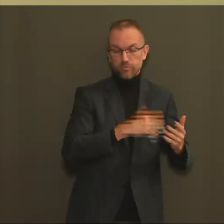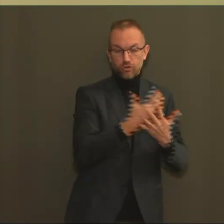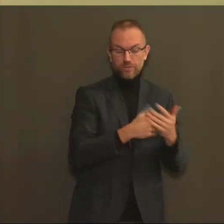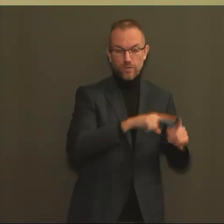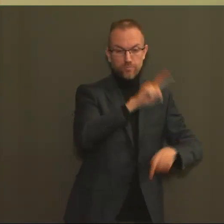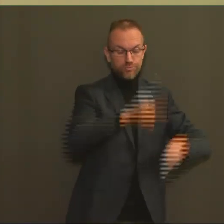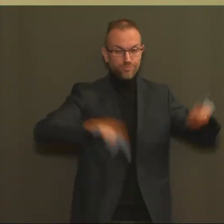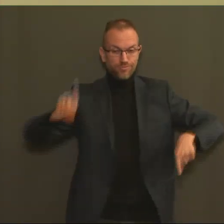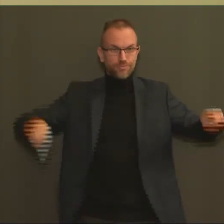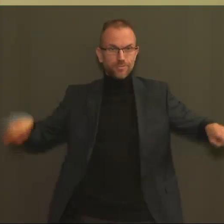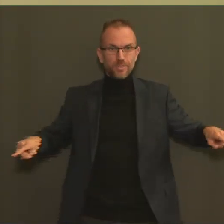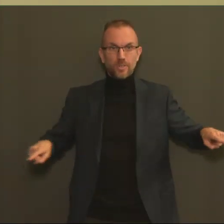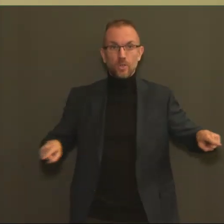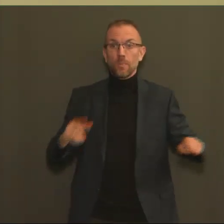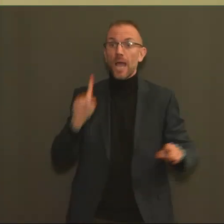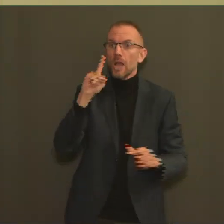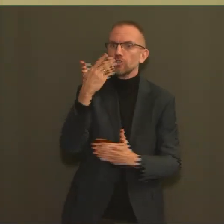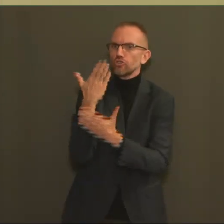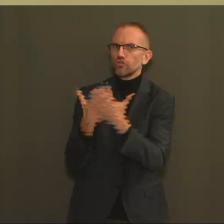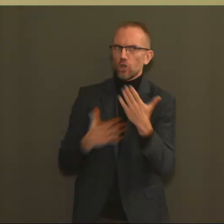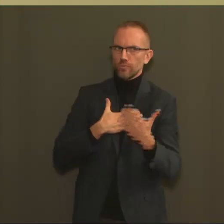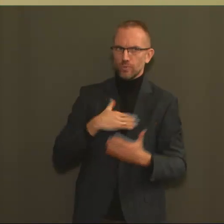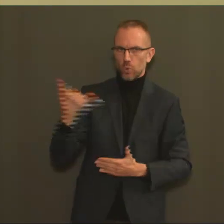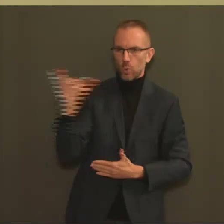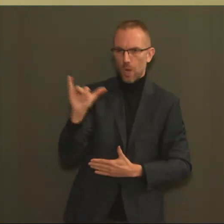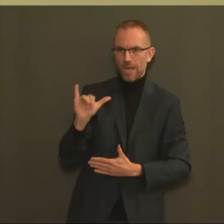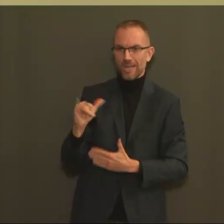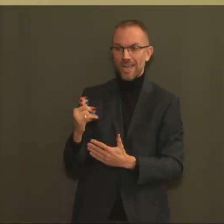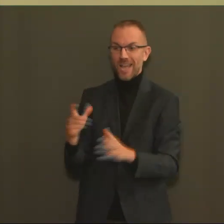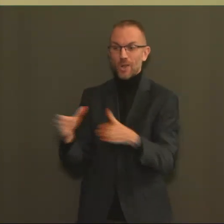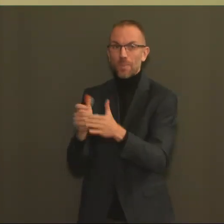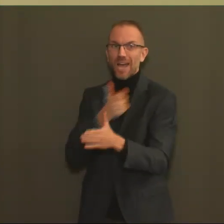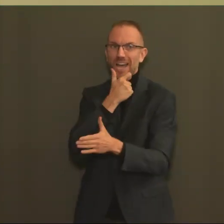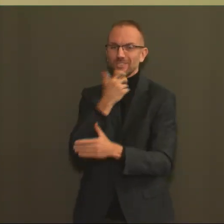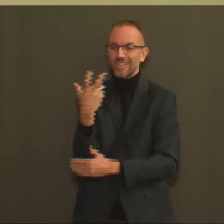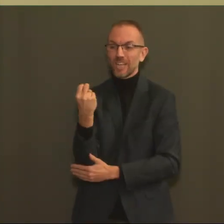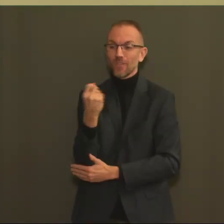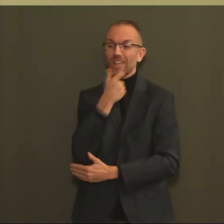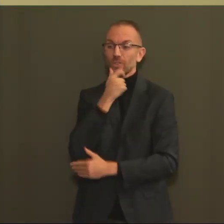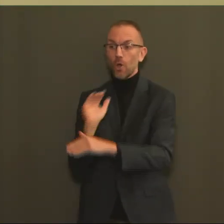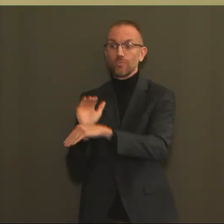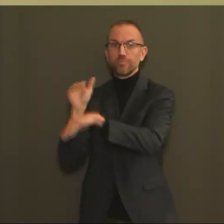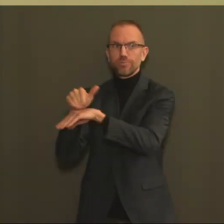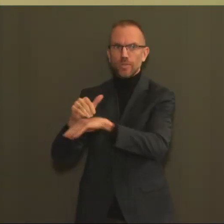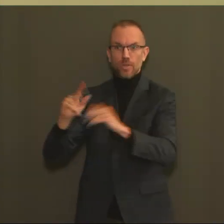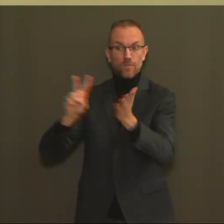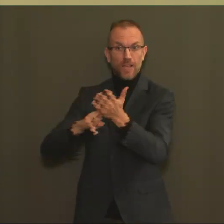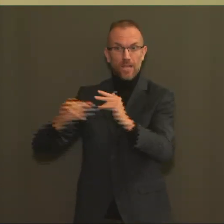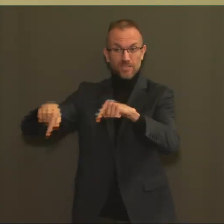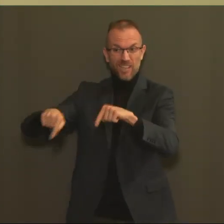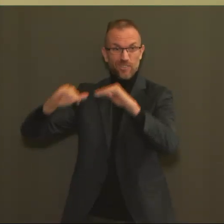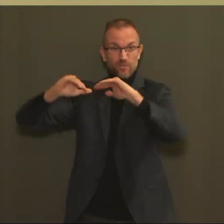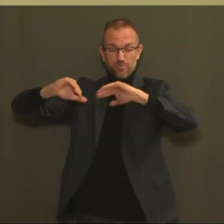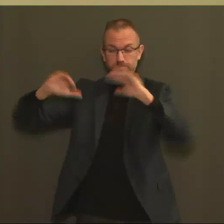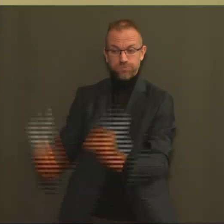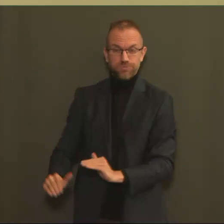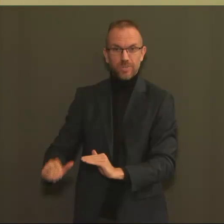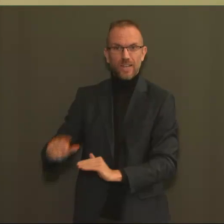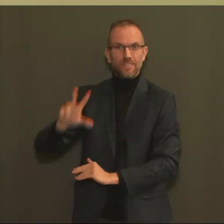euro smal is cd pluto cat gevaar zal hiervoor nationalen en week en die minishop de vijf boxel je mond steken snappen